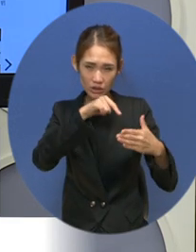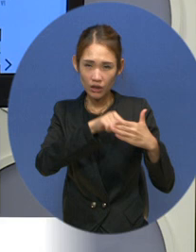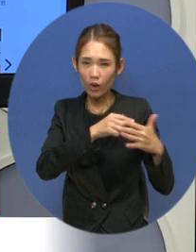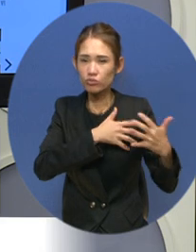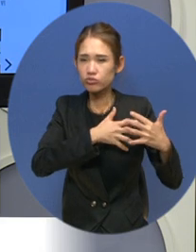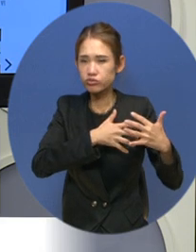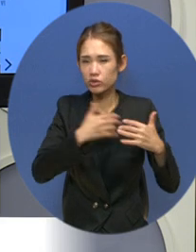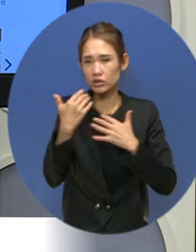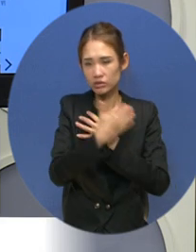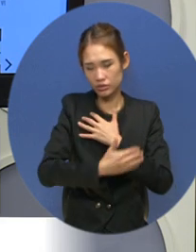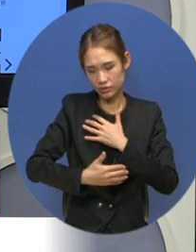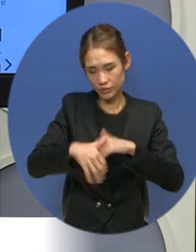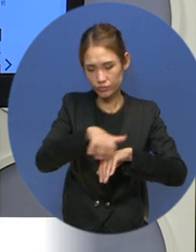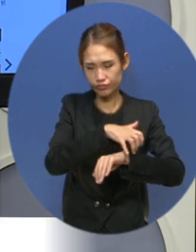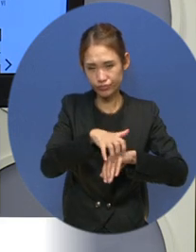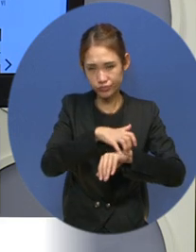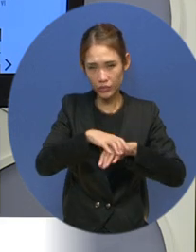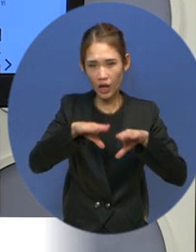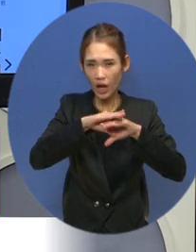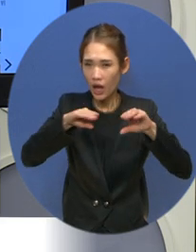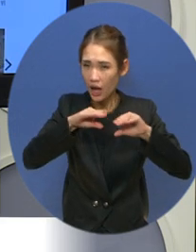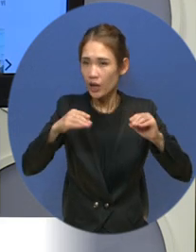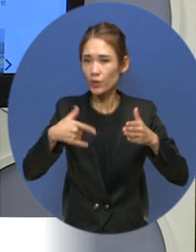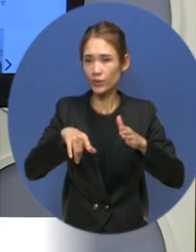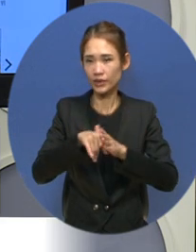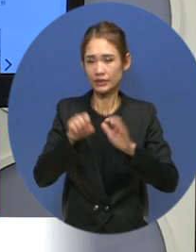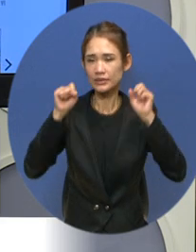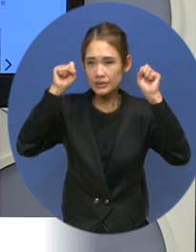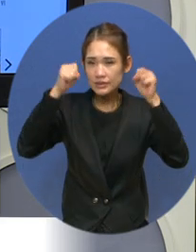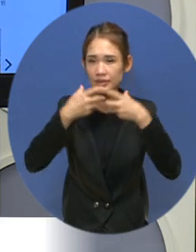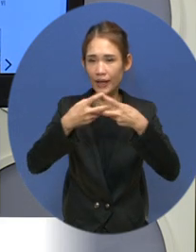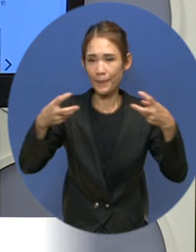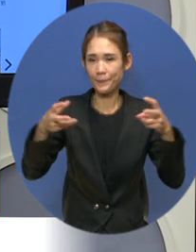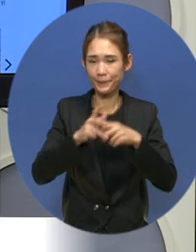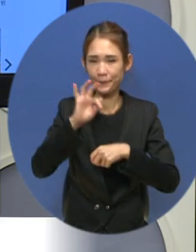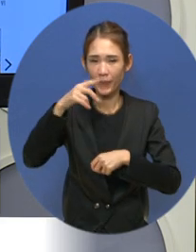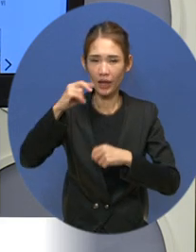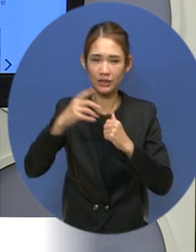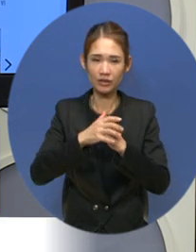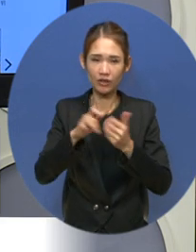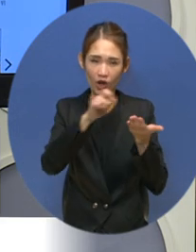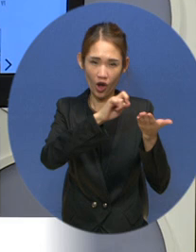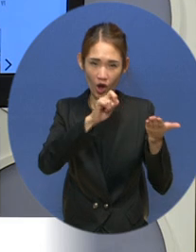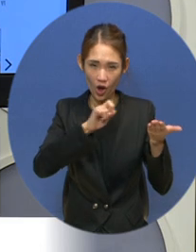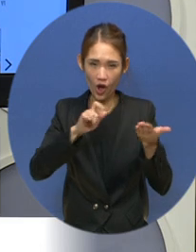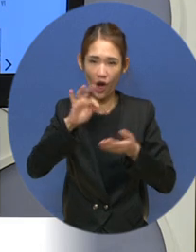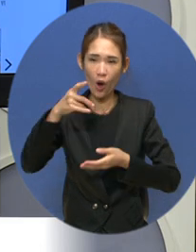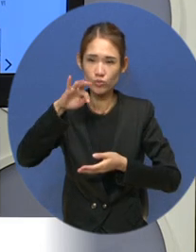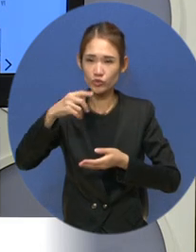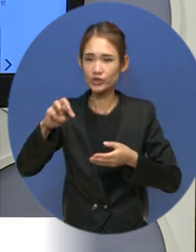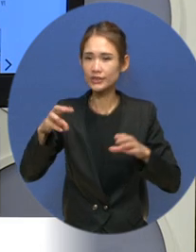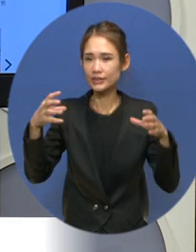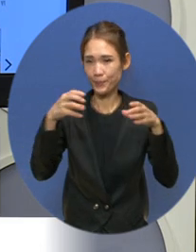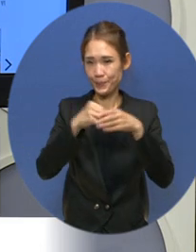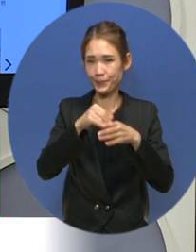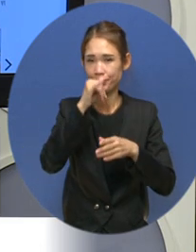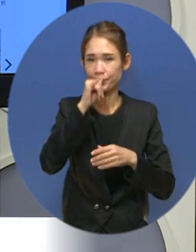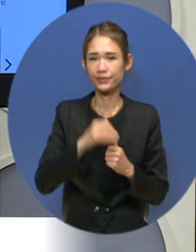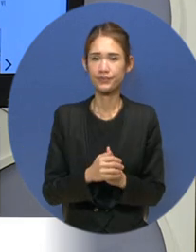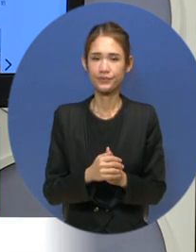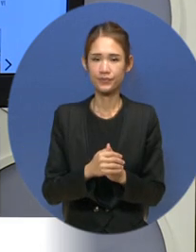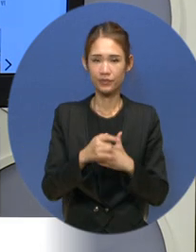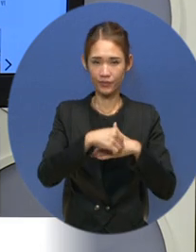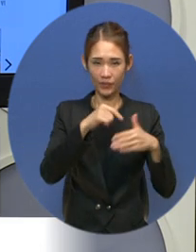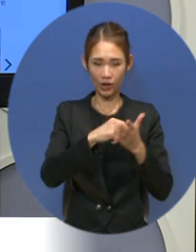신체적 불편 등을 해소하기 위해 스트레칭 밴드 와 컬러링 부 허브티 등으로 구성돼 있는데요